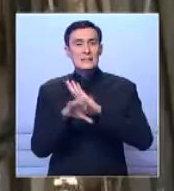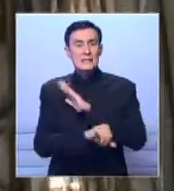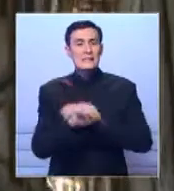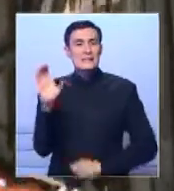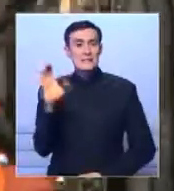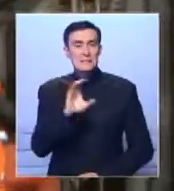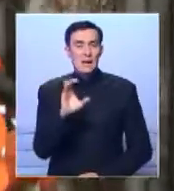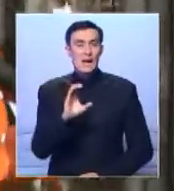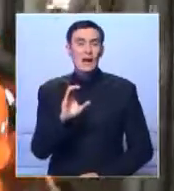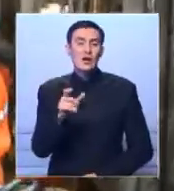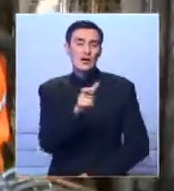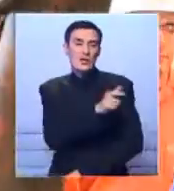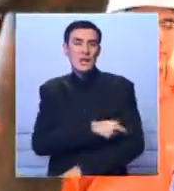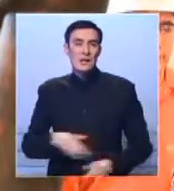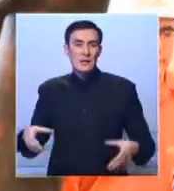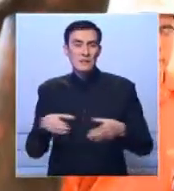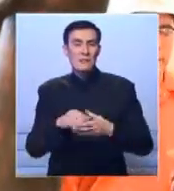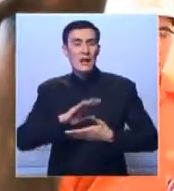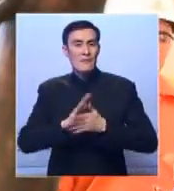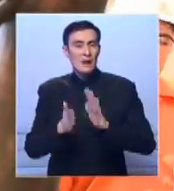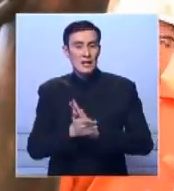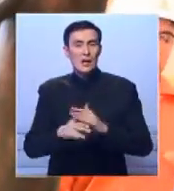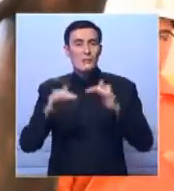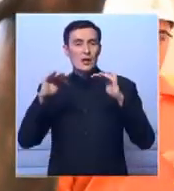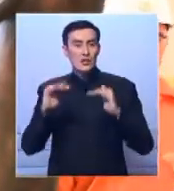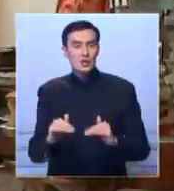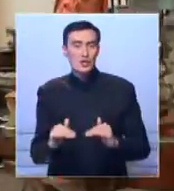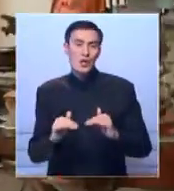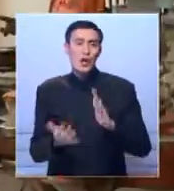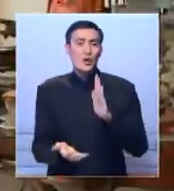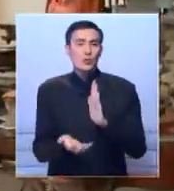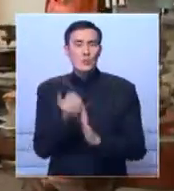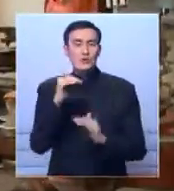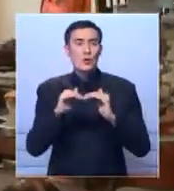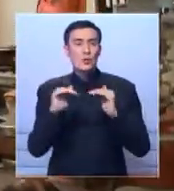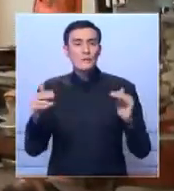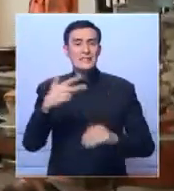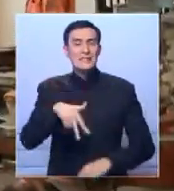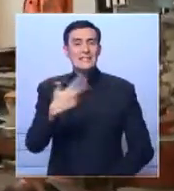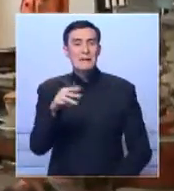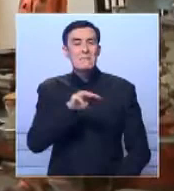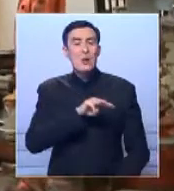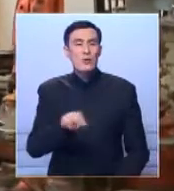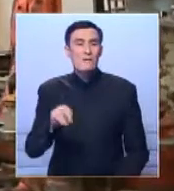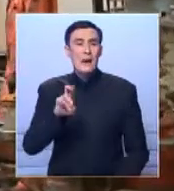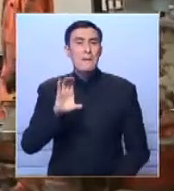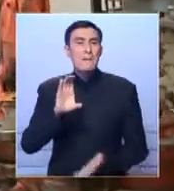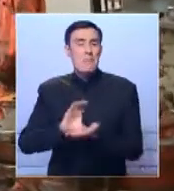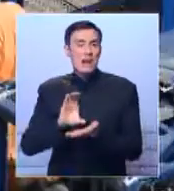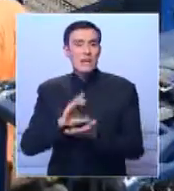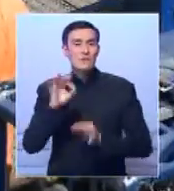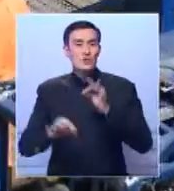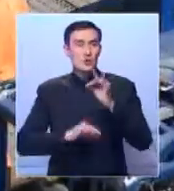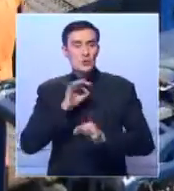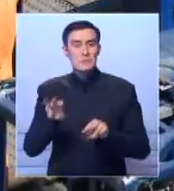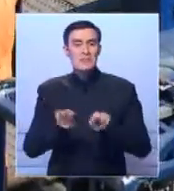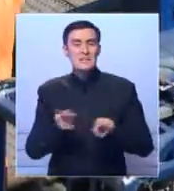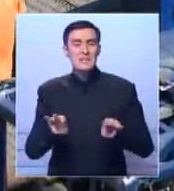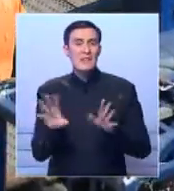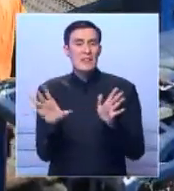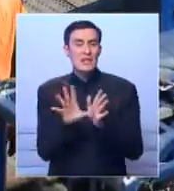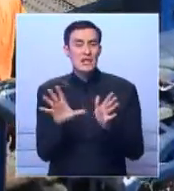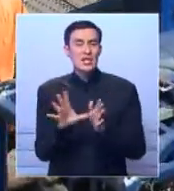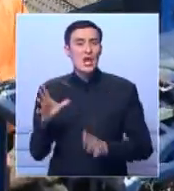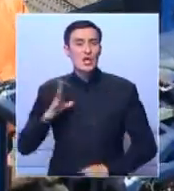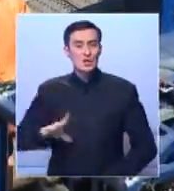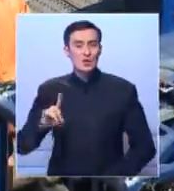Алжире члены картеля договорились об ограничении уровня добычи черного золота на уровне 33 миллионов баррелей в сутки. В Минэнерго нашей республики